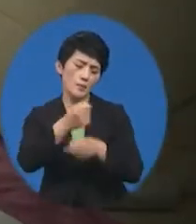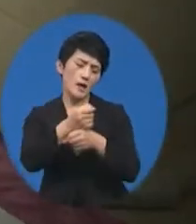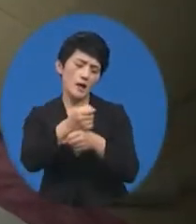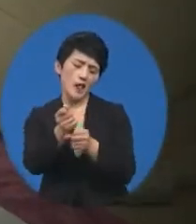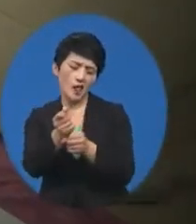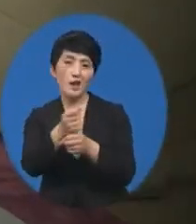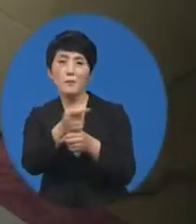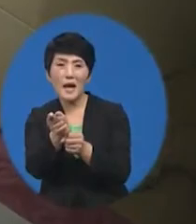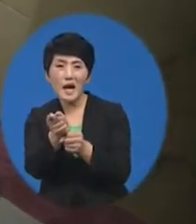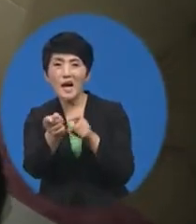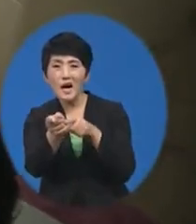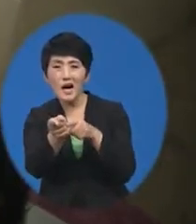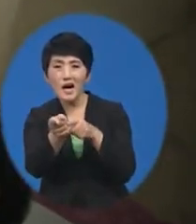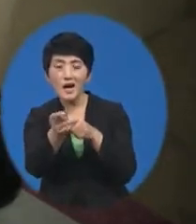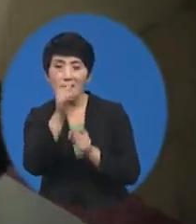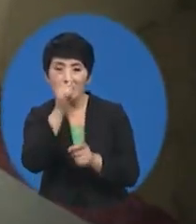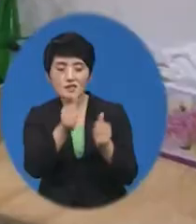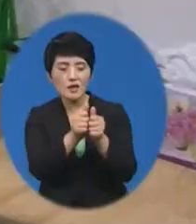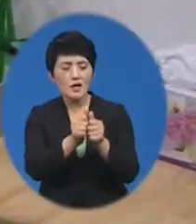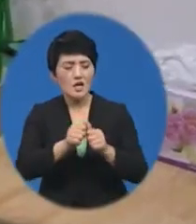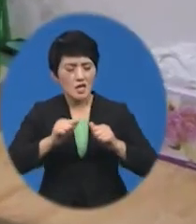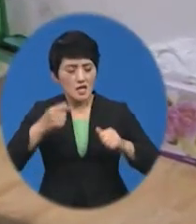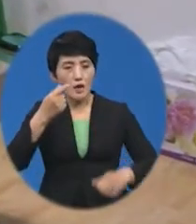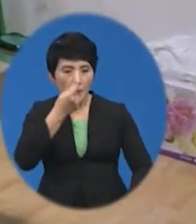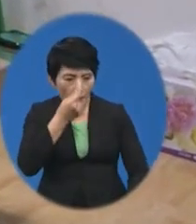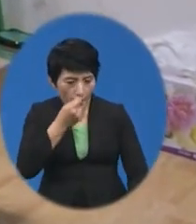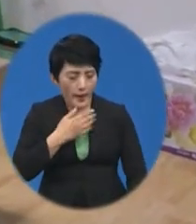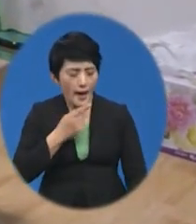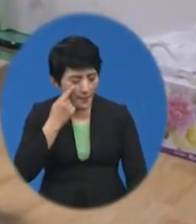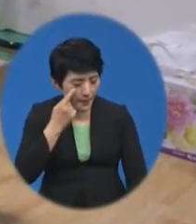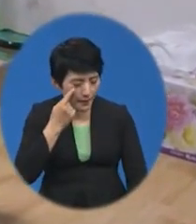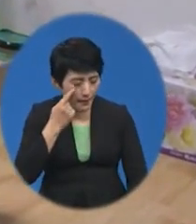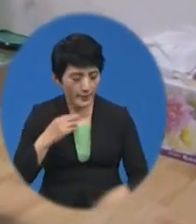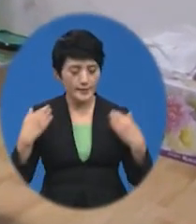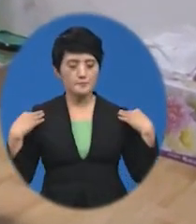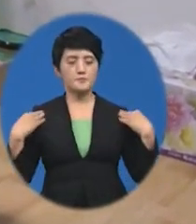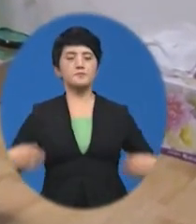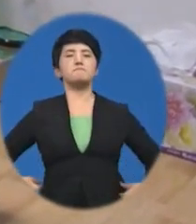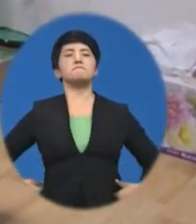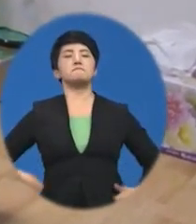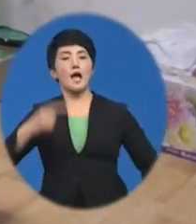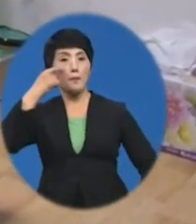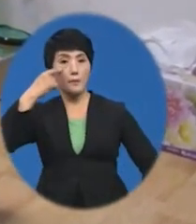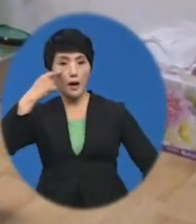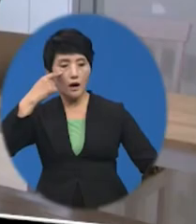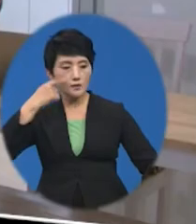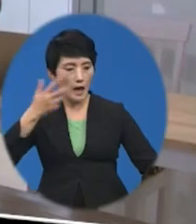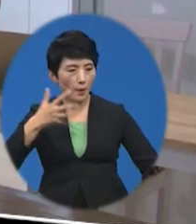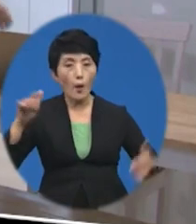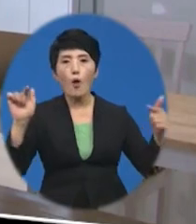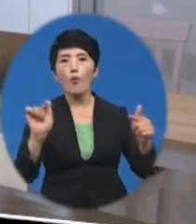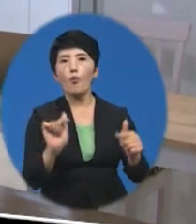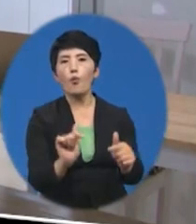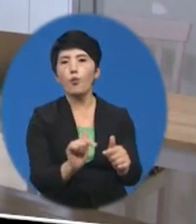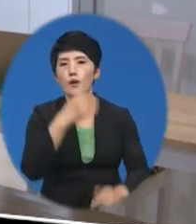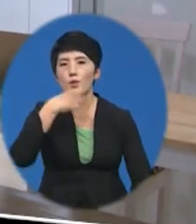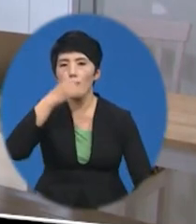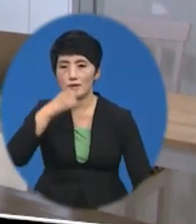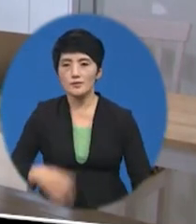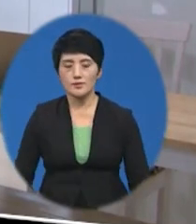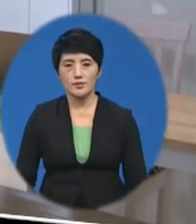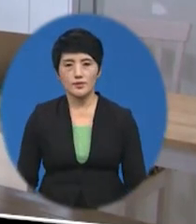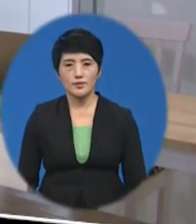이 20대 남성도 맥켄지 운동을 실천하면서 통증이 크게 줄었다고 하는데요. 수시로 이제